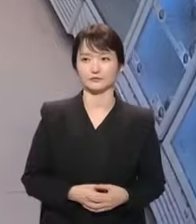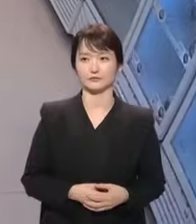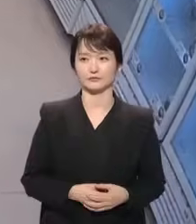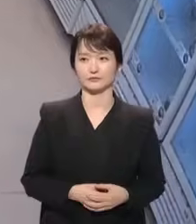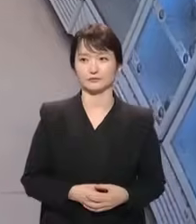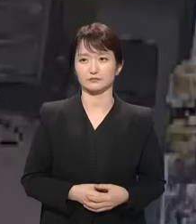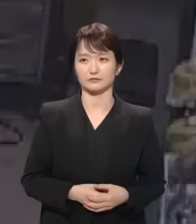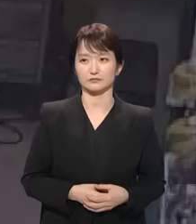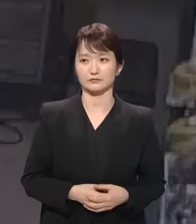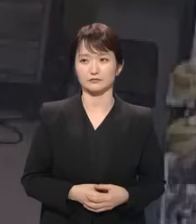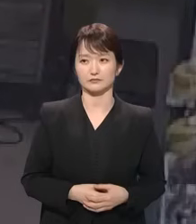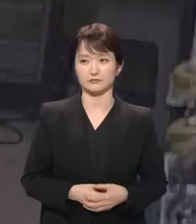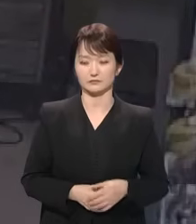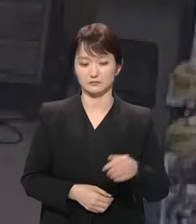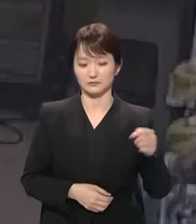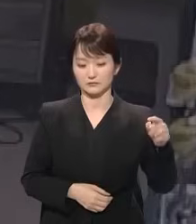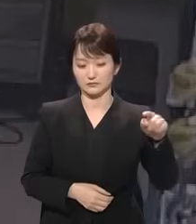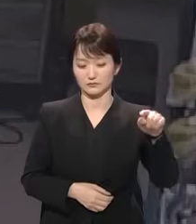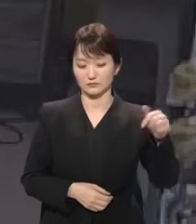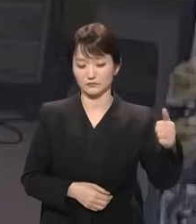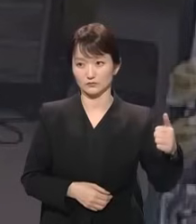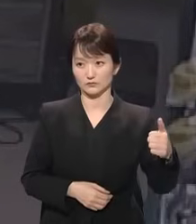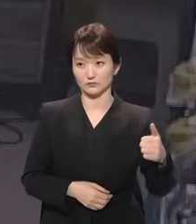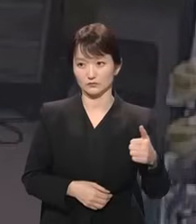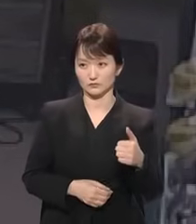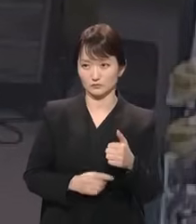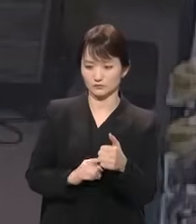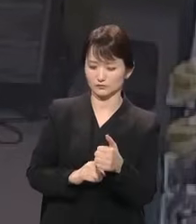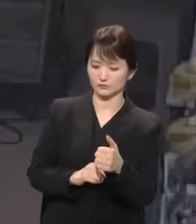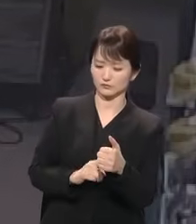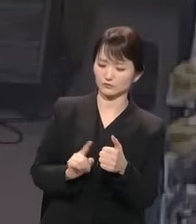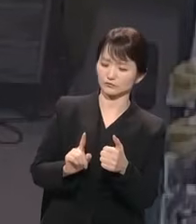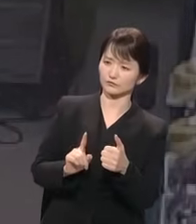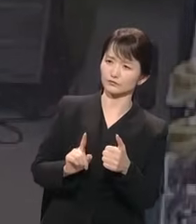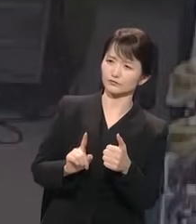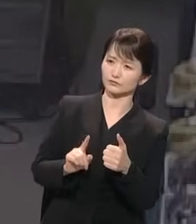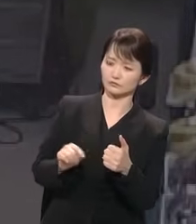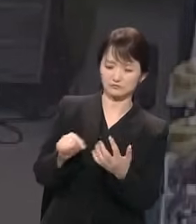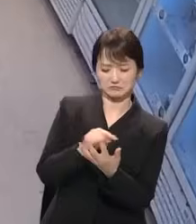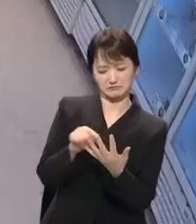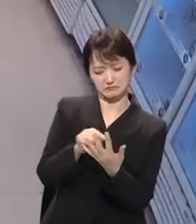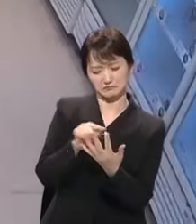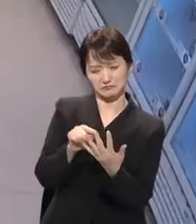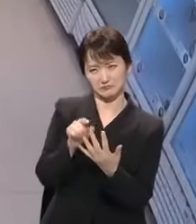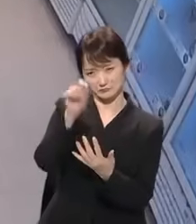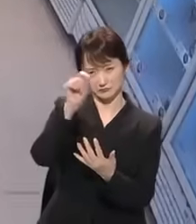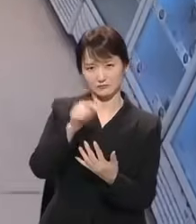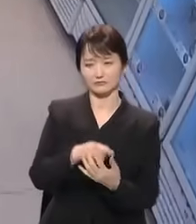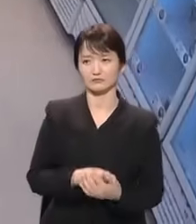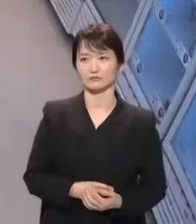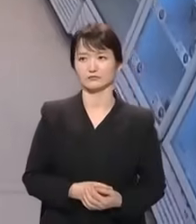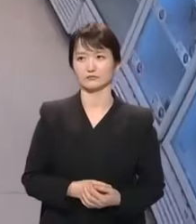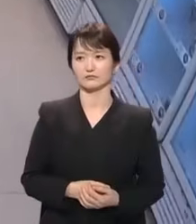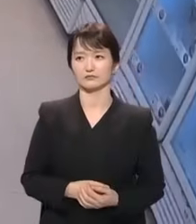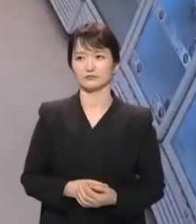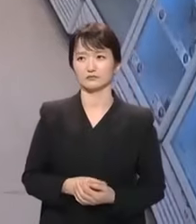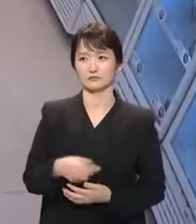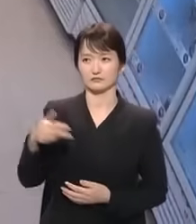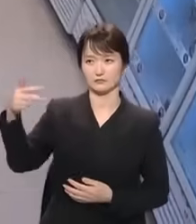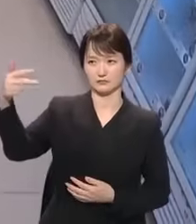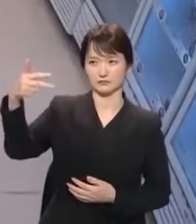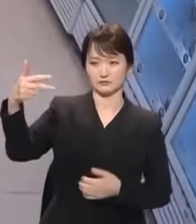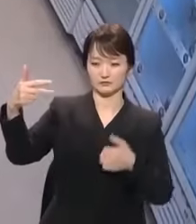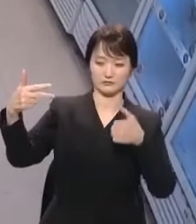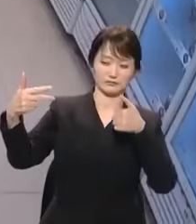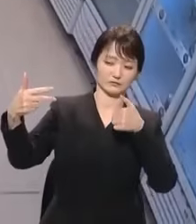이런 매장 안에 이제 들어왔어요. 들어와가지고, 아, 참, 지금 뭘 막 골라. 자, 그러고 나서 이제 녹화 중인 CCTV